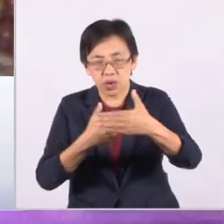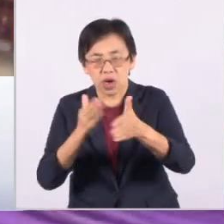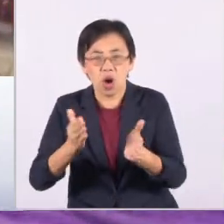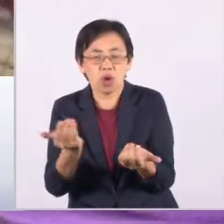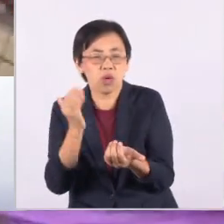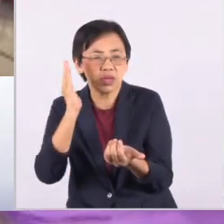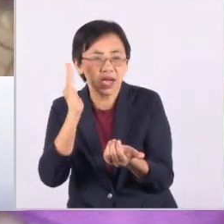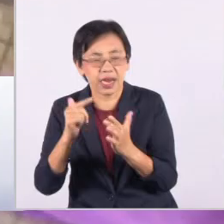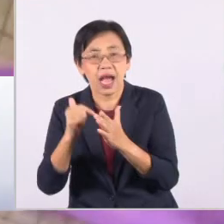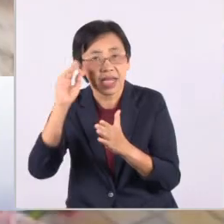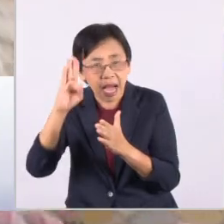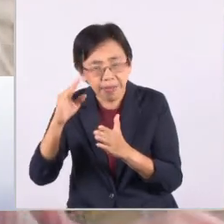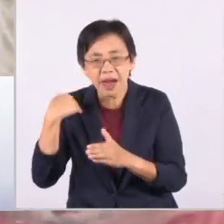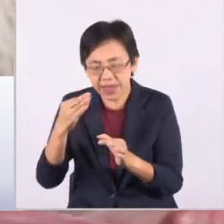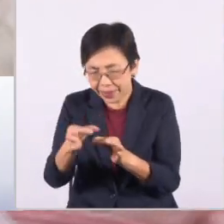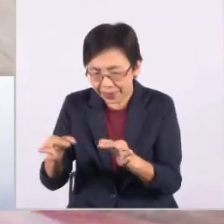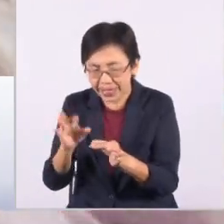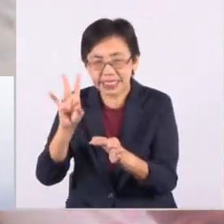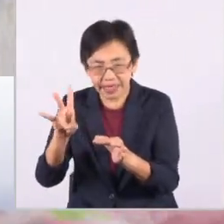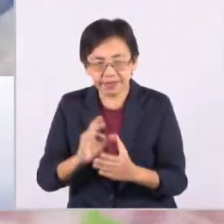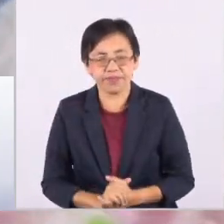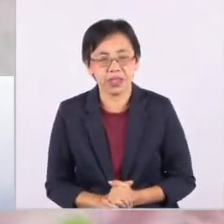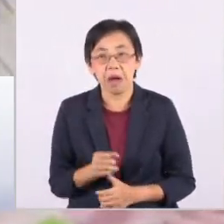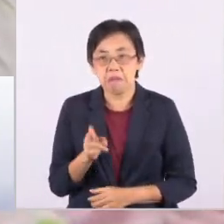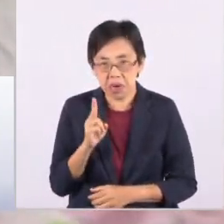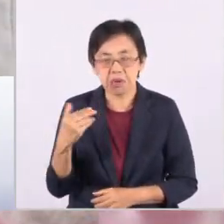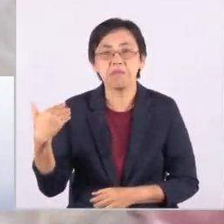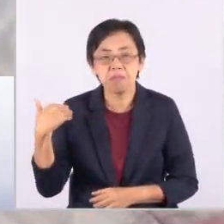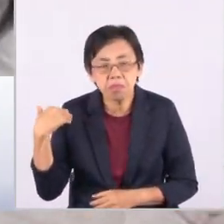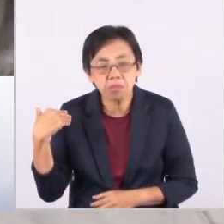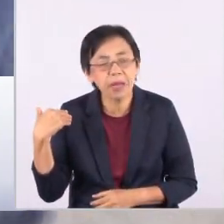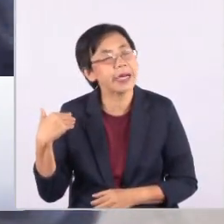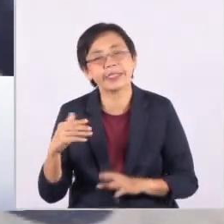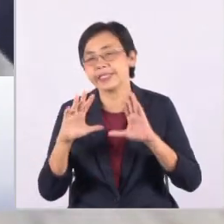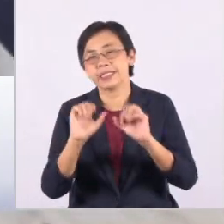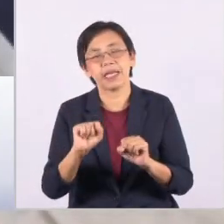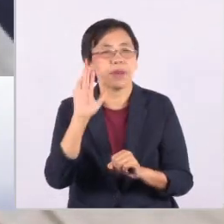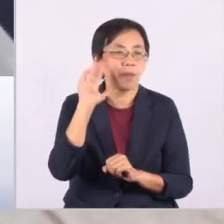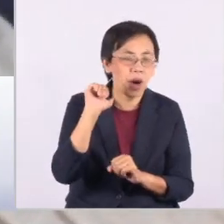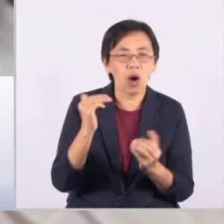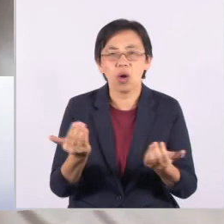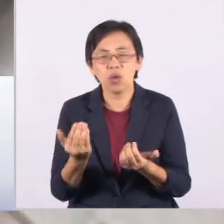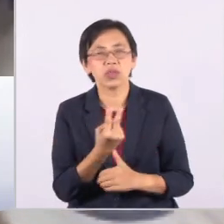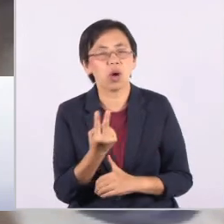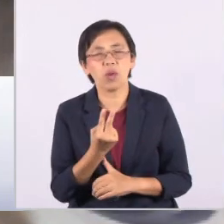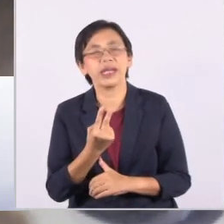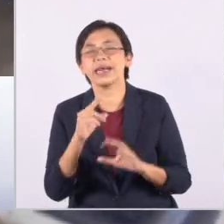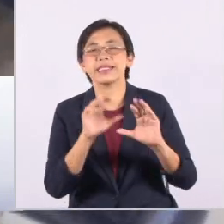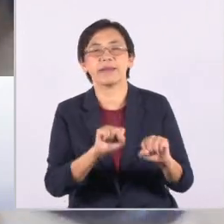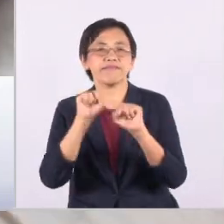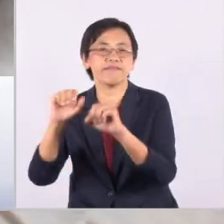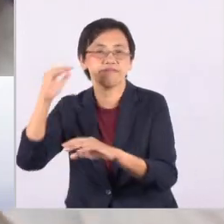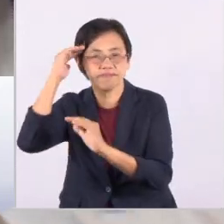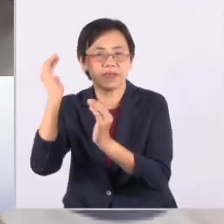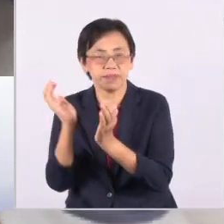เจอยาบ้าเพิ่มอีก 7เม็ดนะคะแล้วก็มีอาวุธปืนด้วยควบคุมตัวพร้อมของกลางนำส่งโรงพักวาปีปทุมดำเนินคดีตามกฎหมายนะคะ